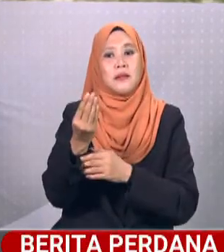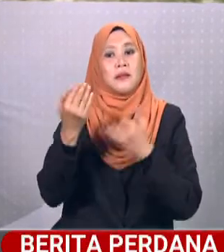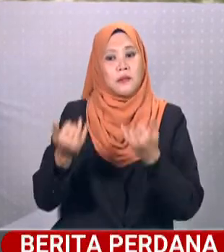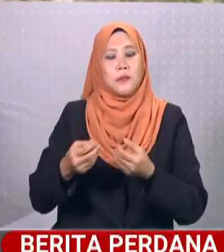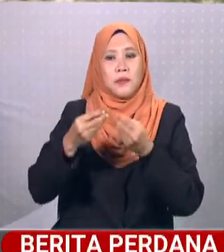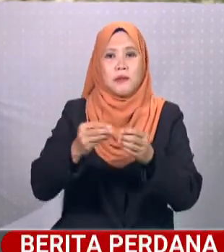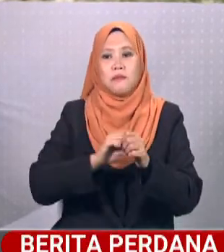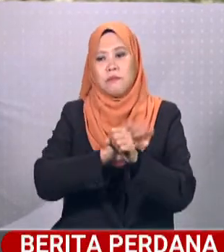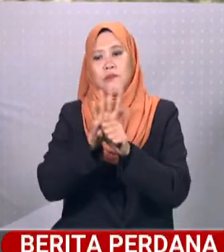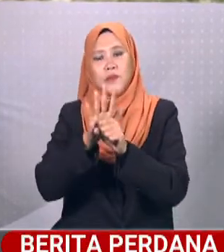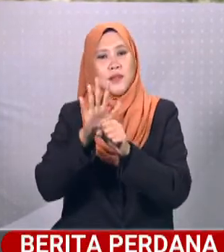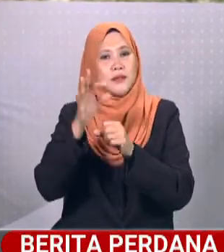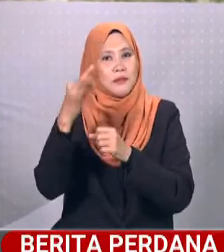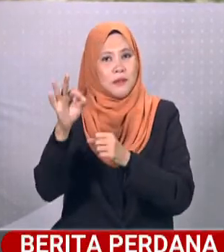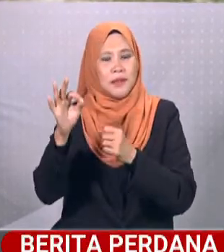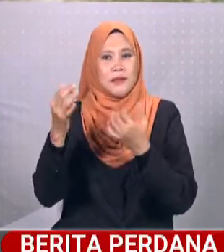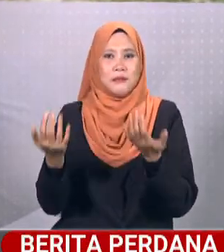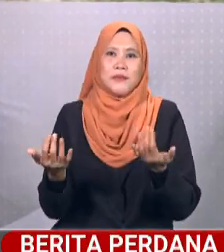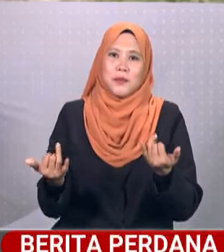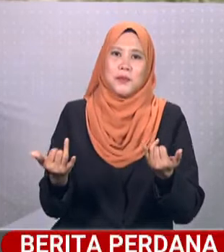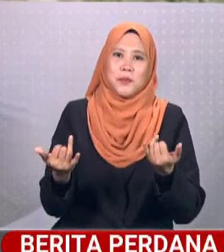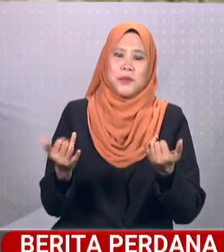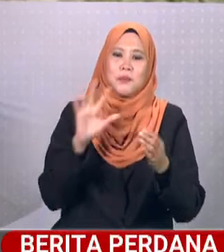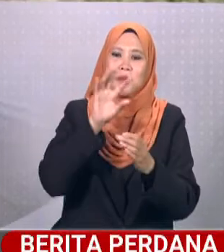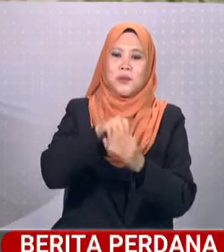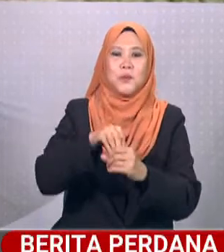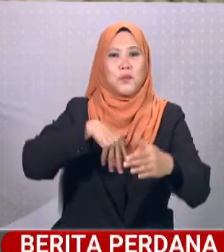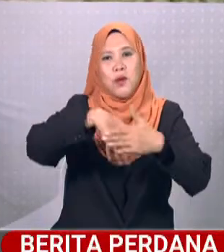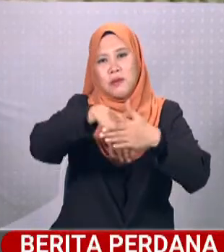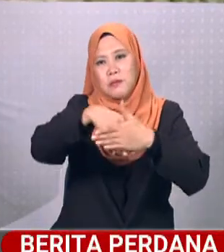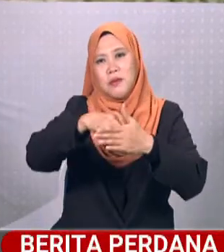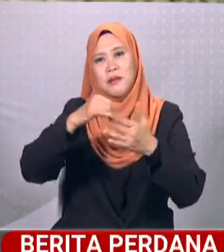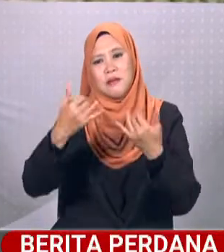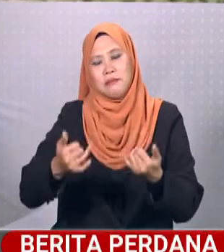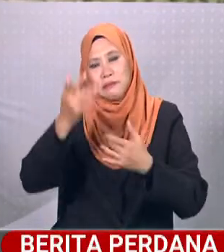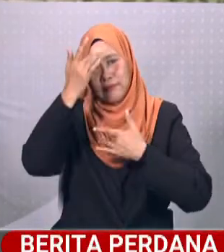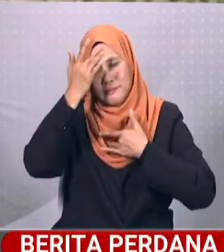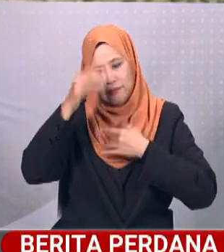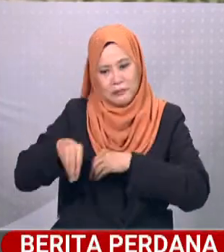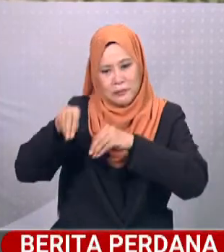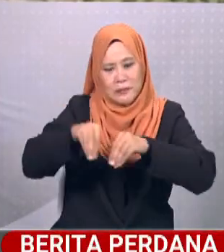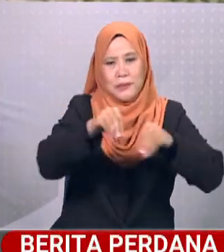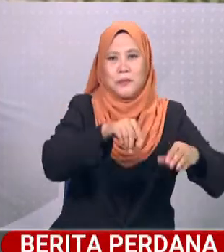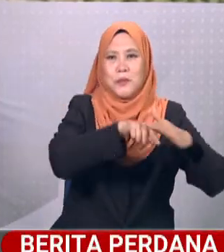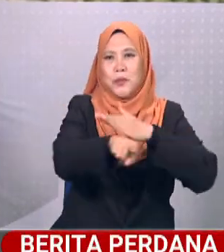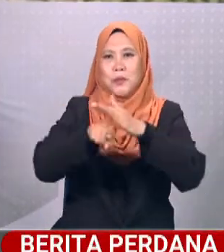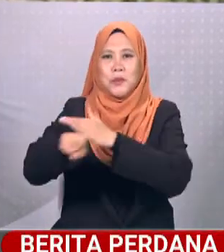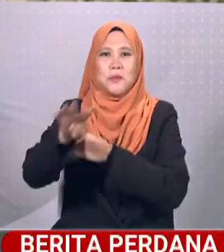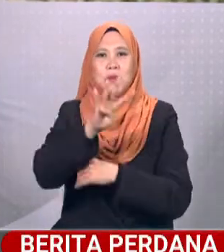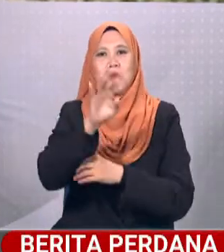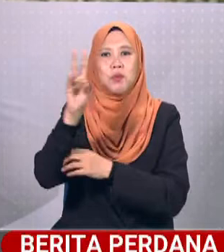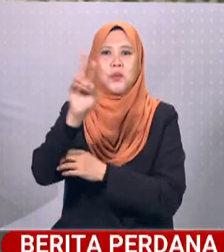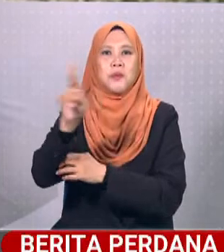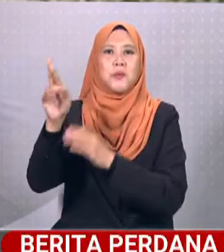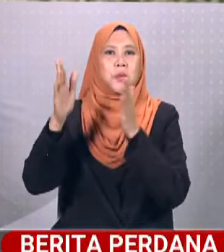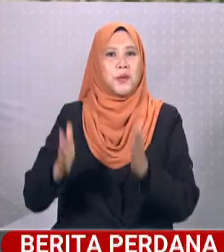kesan kepada seluruh dunia, termasuk bola sepak yang menyaksikan jutaan manusia dijangkiti dan membunuh lebih 47,000